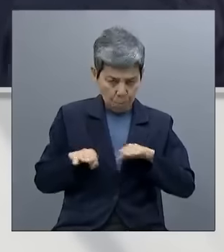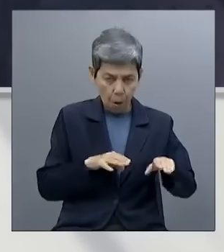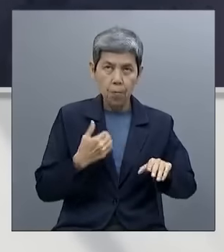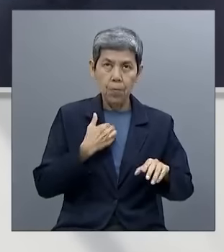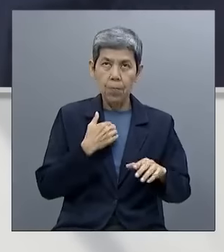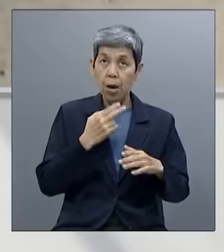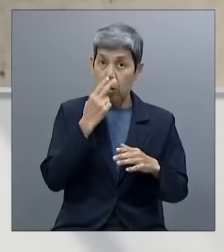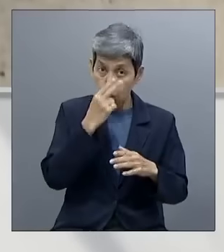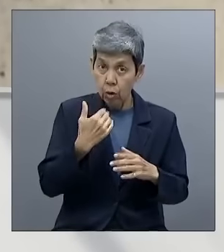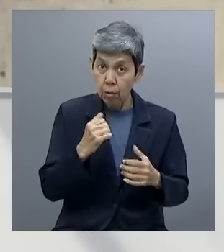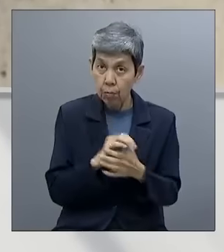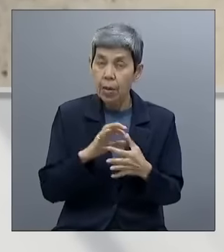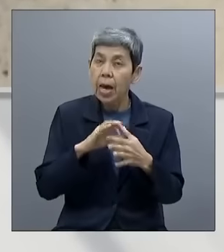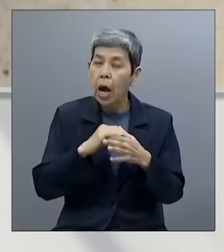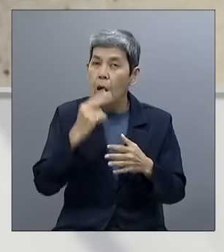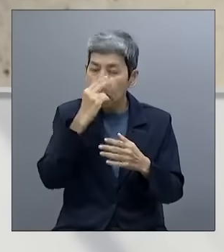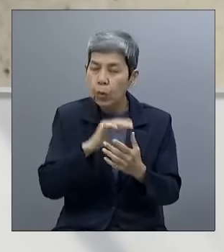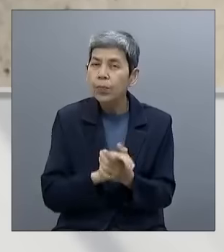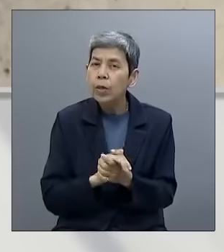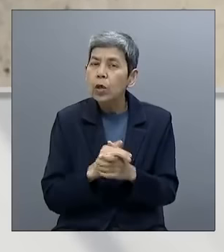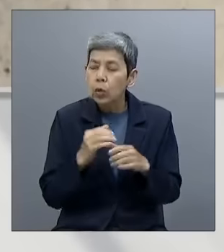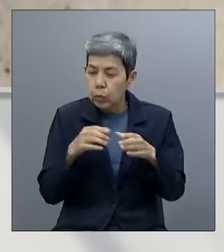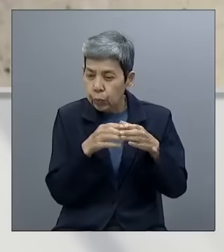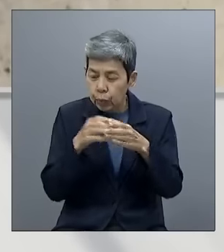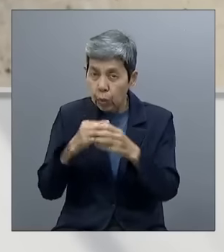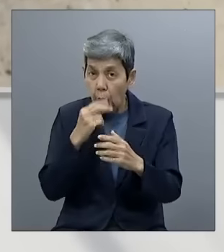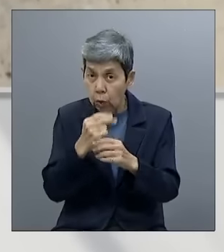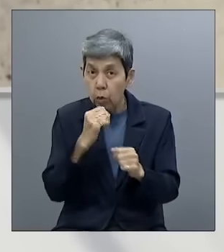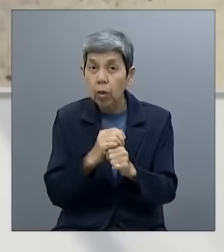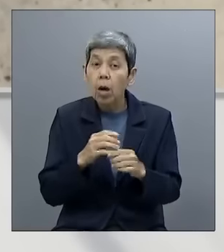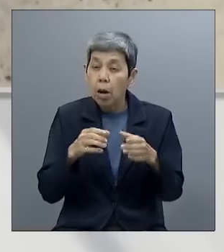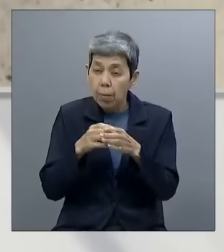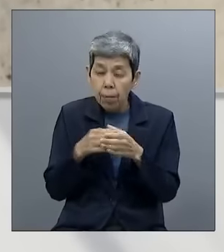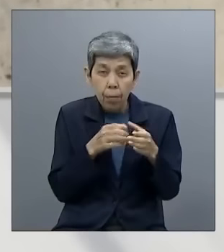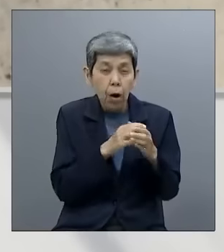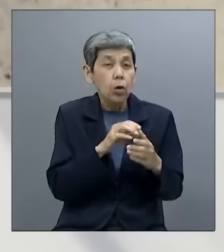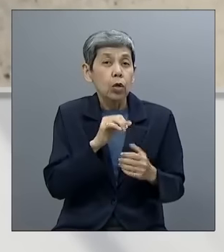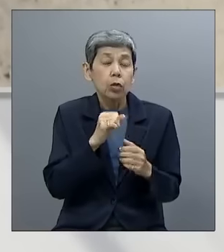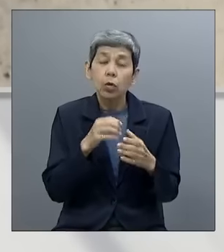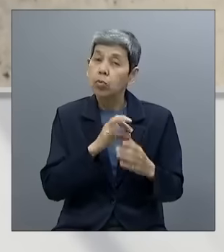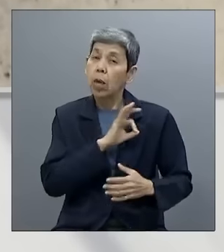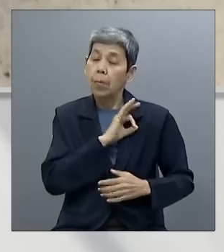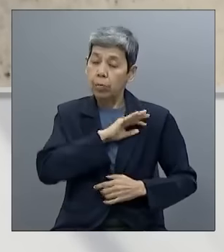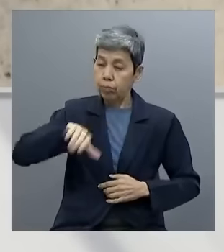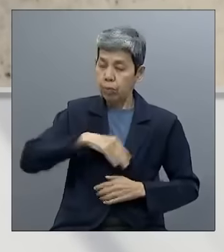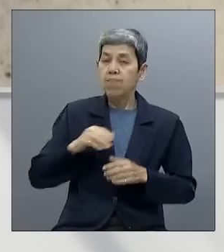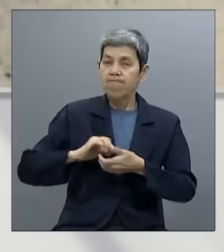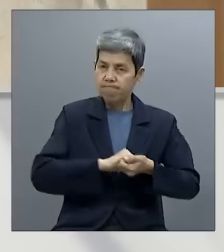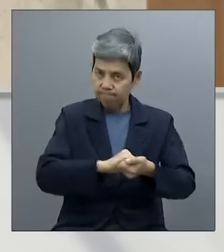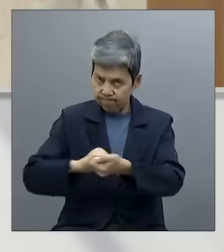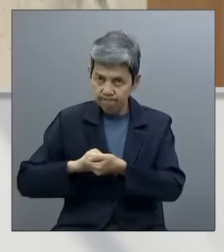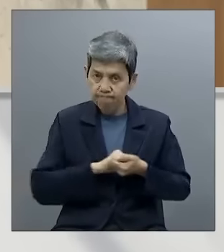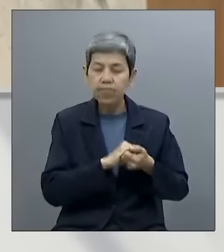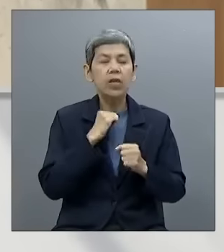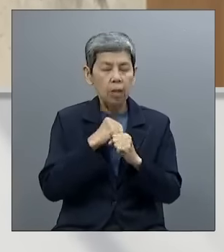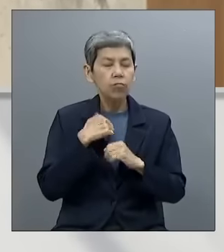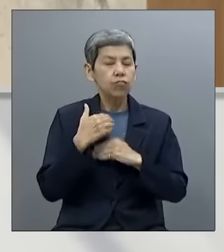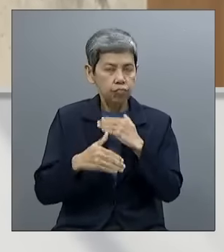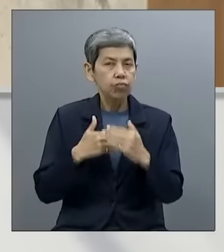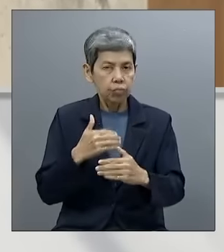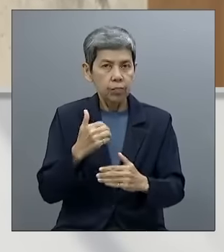ว้นแม้แต่ worst case ที่จะเกิดขึ้นและมั่นใจค่ะว่าลูกพรรคทุกคนจะเป็นเอกภาพจับมือกันเดินต่อไปได้